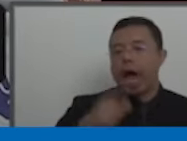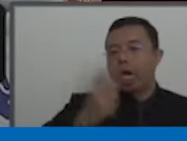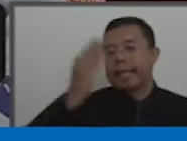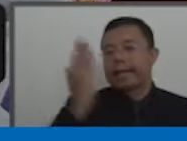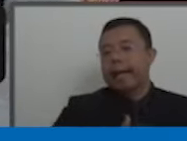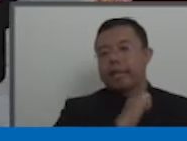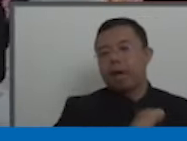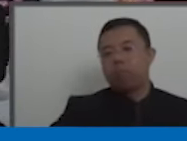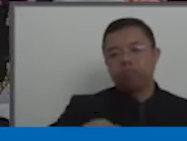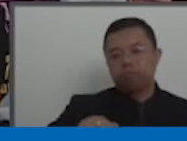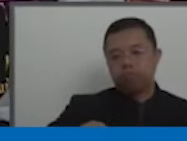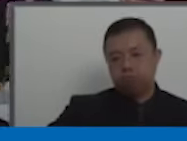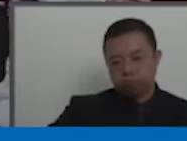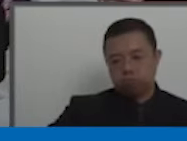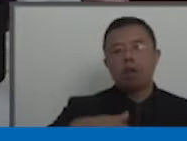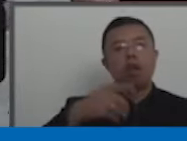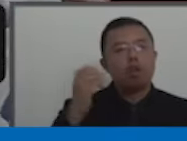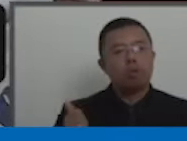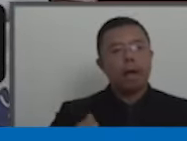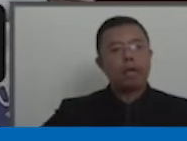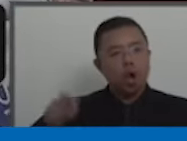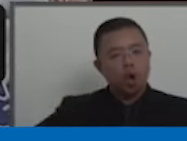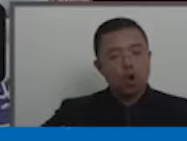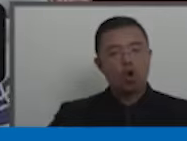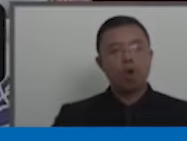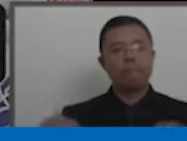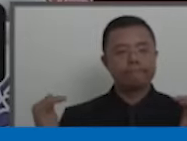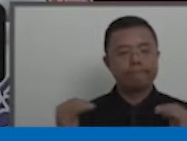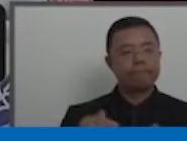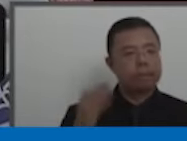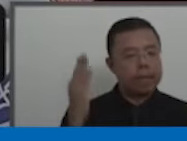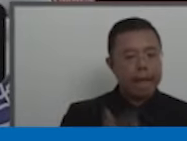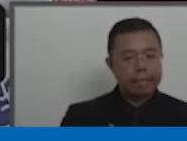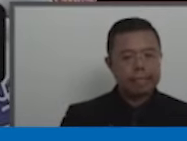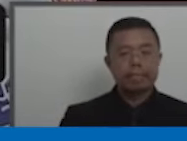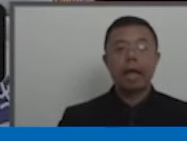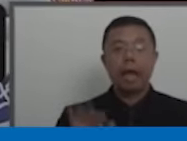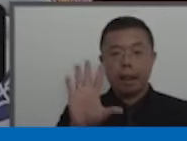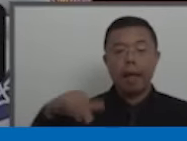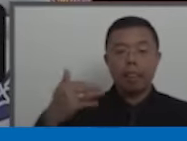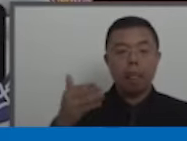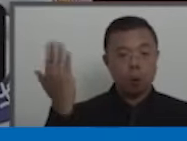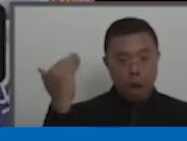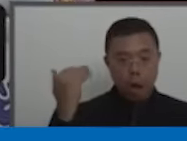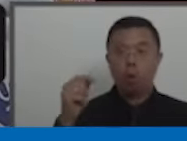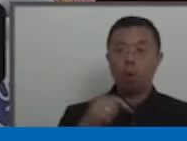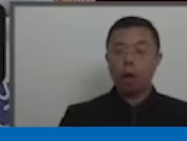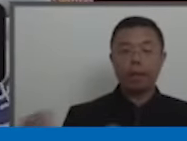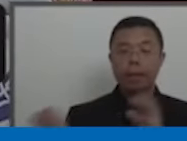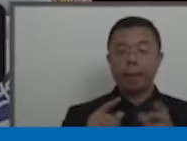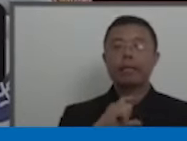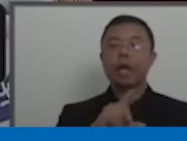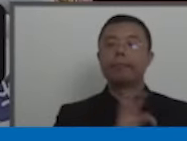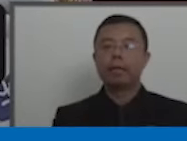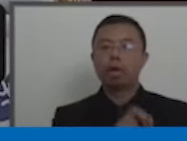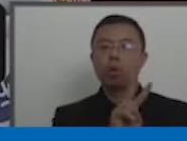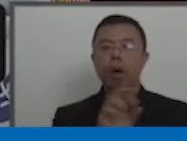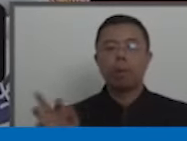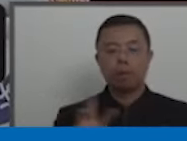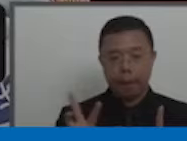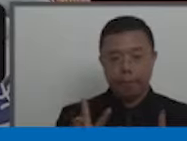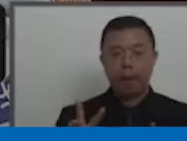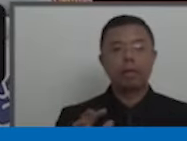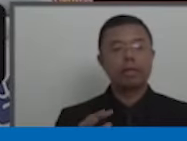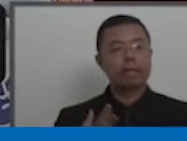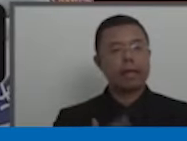untukegaskan menegatkan hukum 5 tahun yang lalu dalam debat Capres 2019 saya tim kampanye